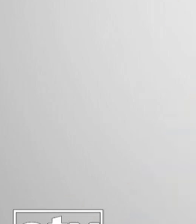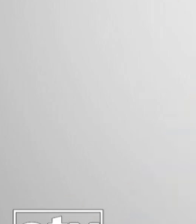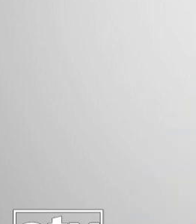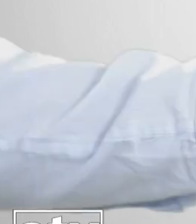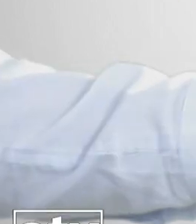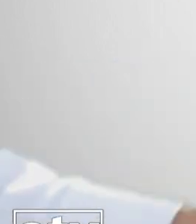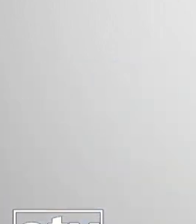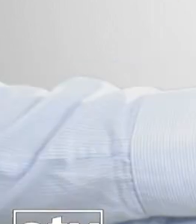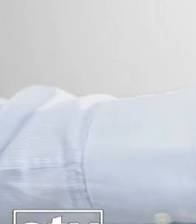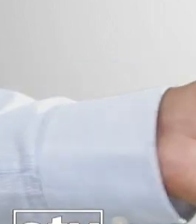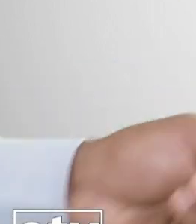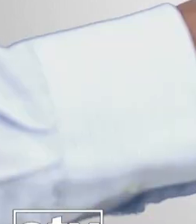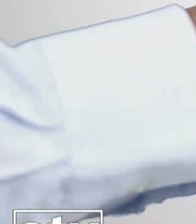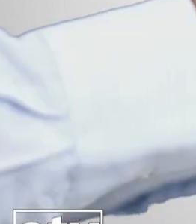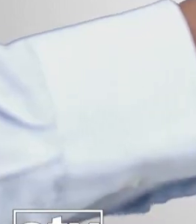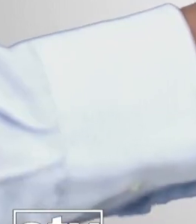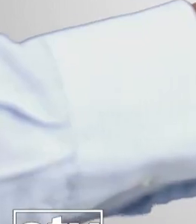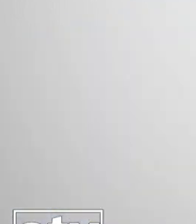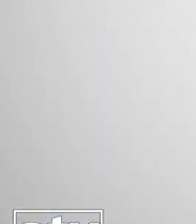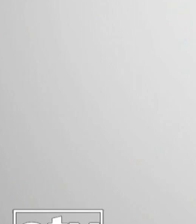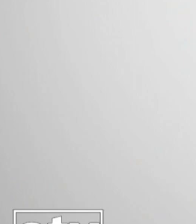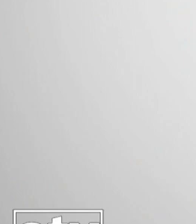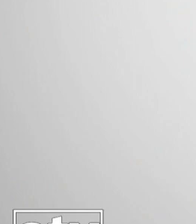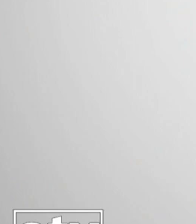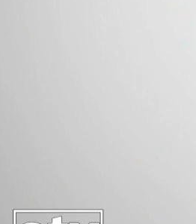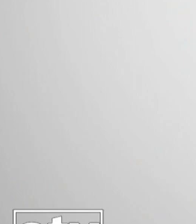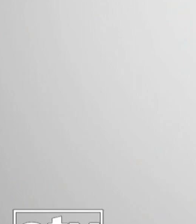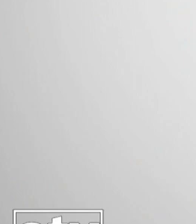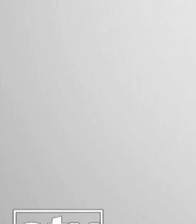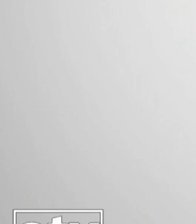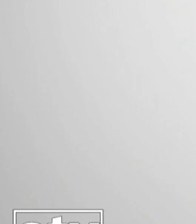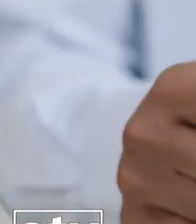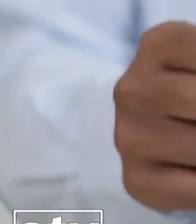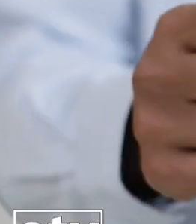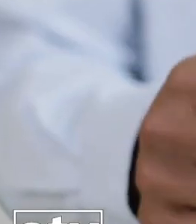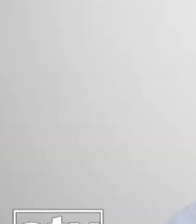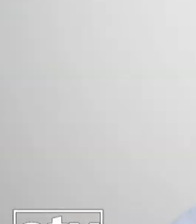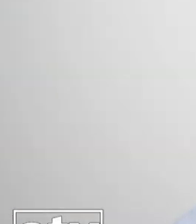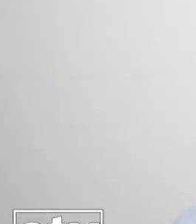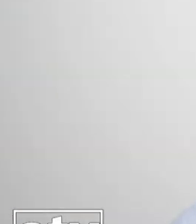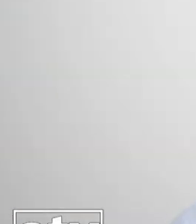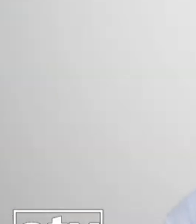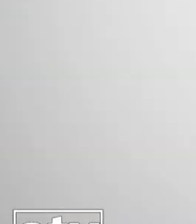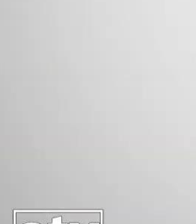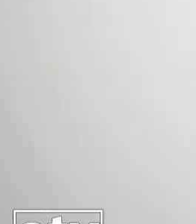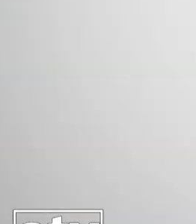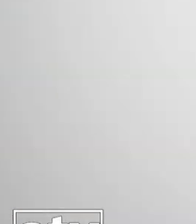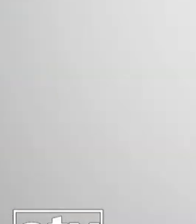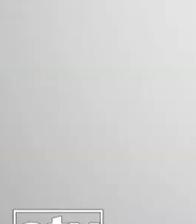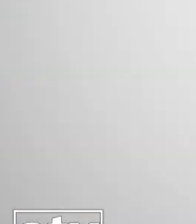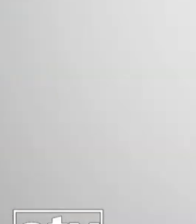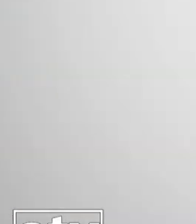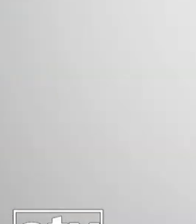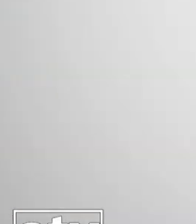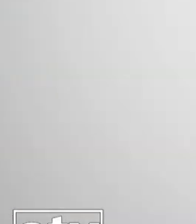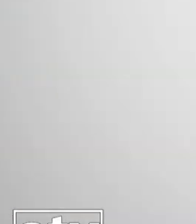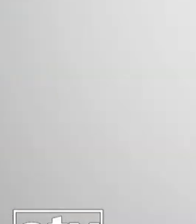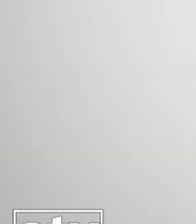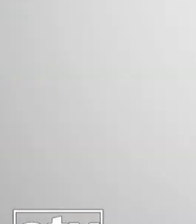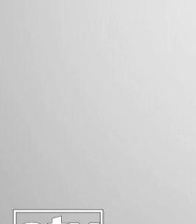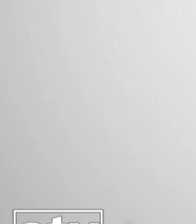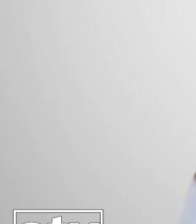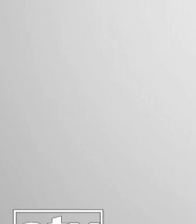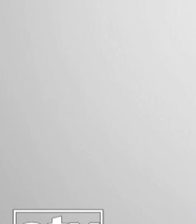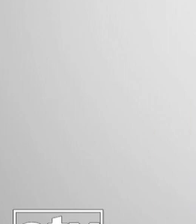ስንሸጥ፣ ስንገዛ፣ ስንሰጥ፣ ስንቀበል፣ ስንቆጥር ከጥሬ ገንዘብ ጋር በሚኖረን ንክኪ ለኮሮና ቫይረስ የመጋለጥ እድላችን የሰፋ ይሆናል። ከመቼውም